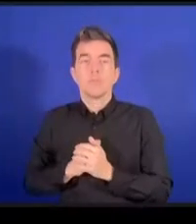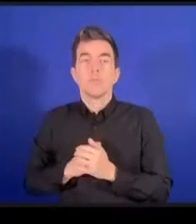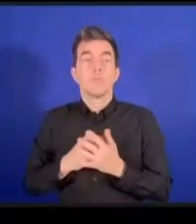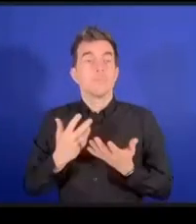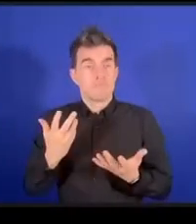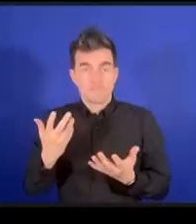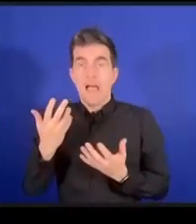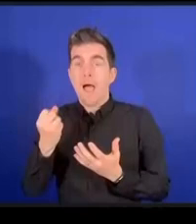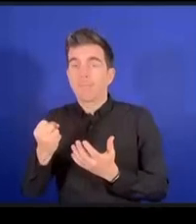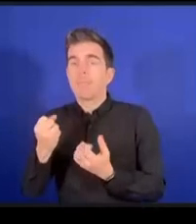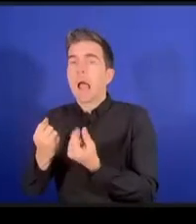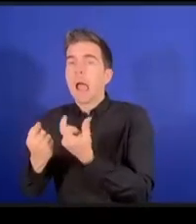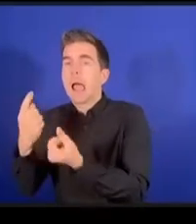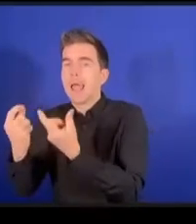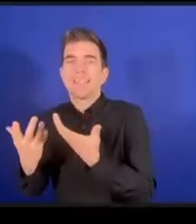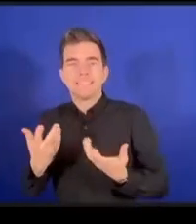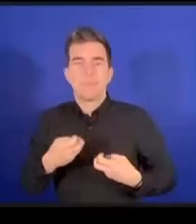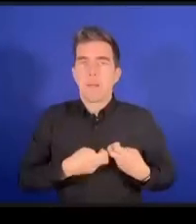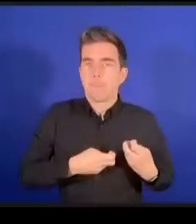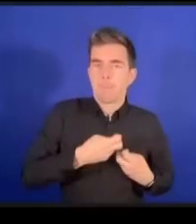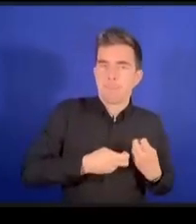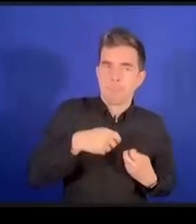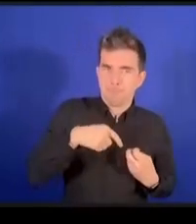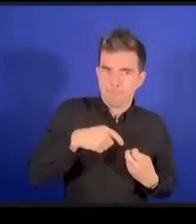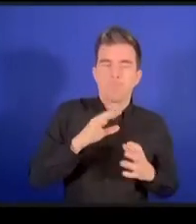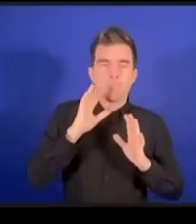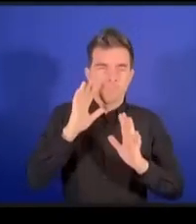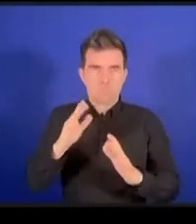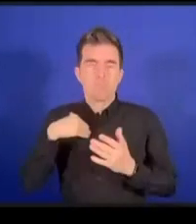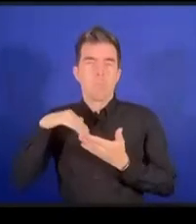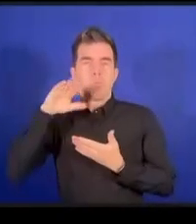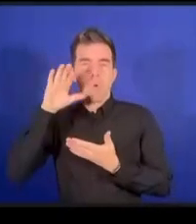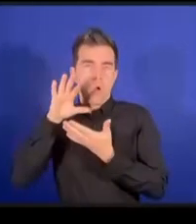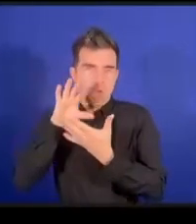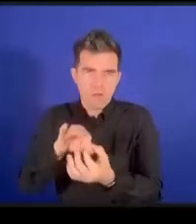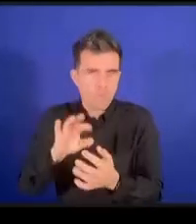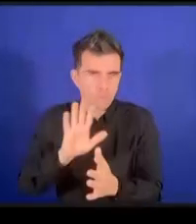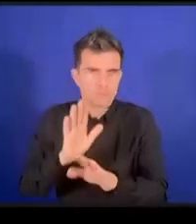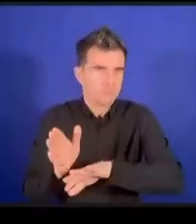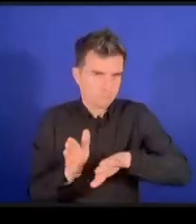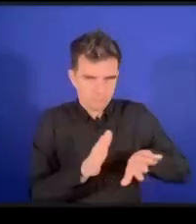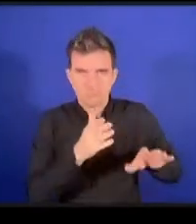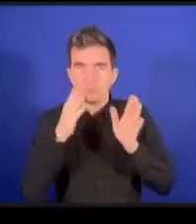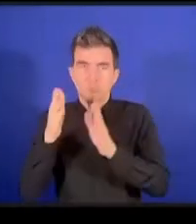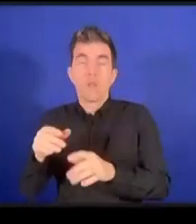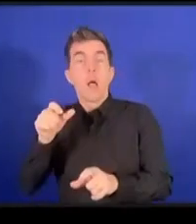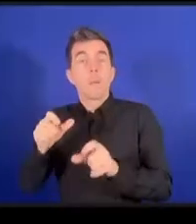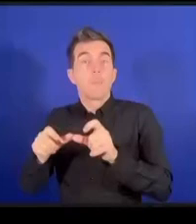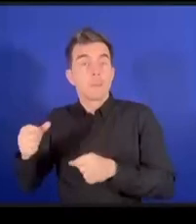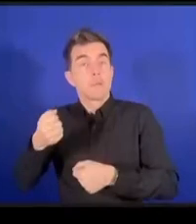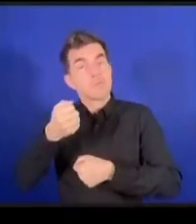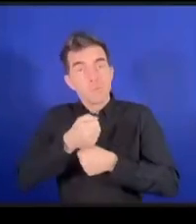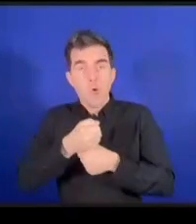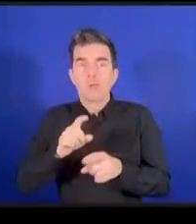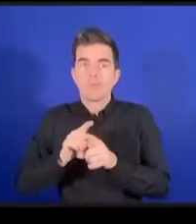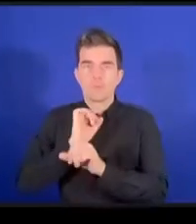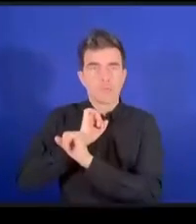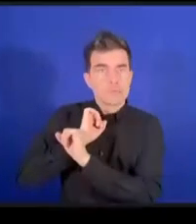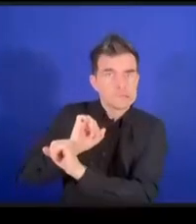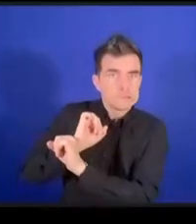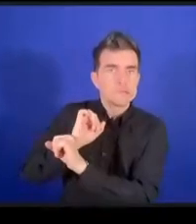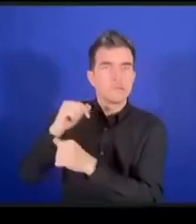мы видим что это используется в вопросах кибербезопасности людьми которые занимаются кибербезопасность